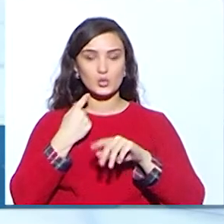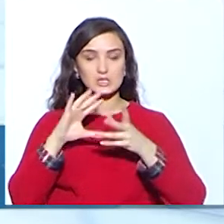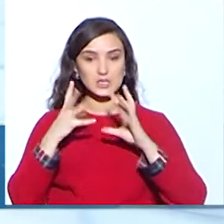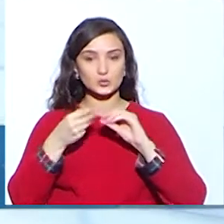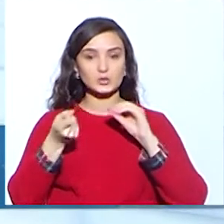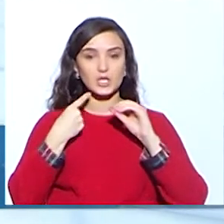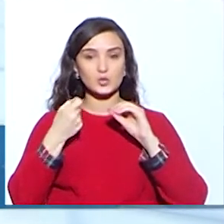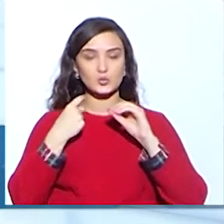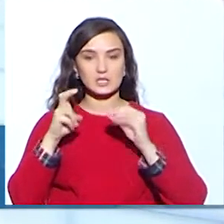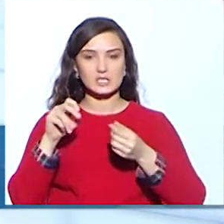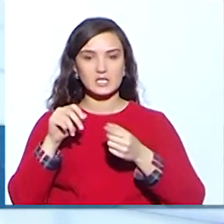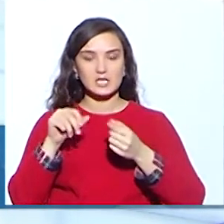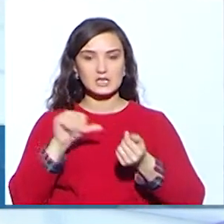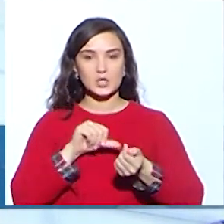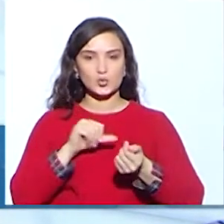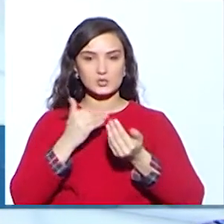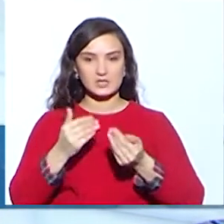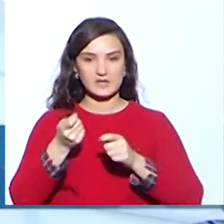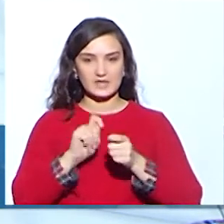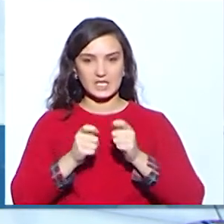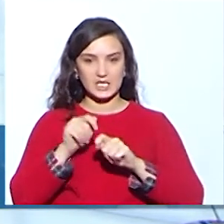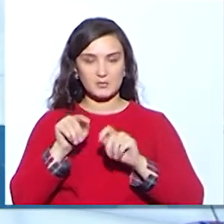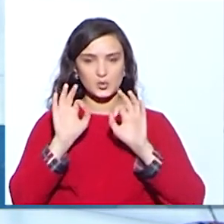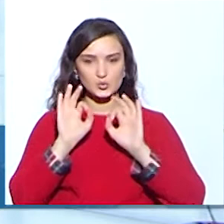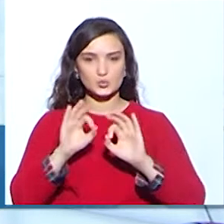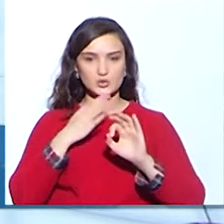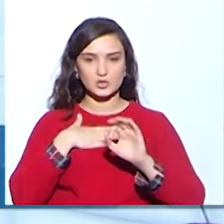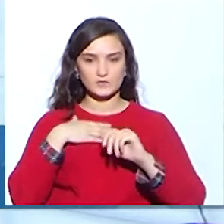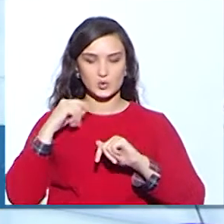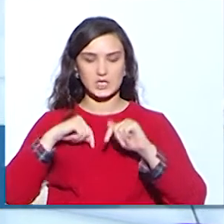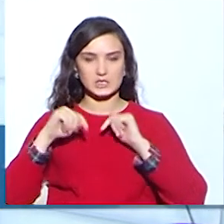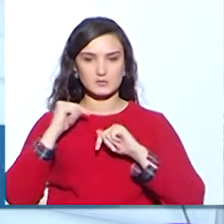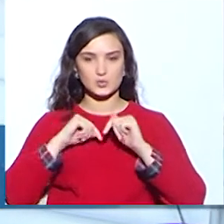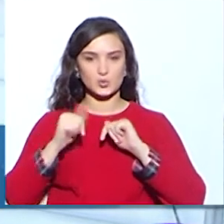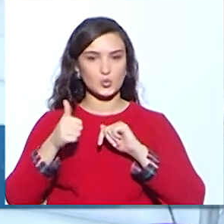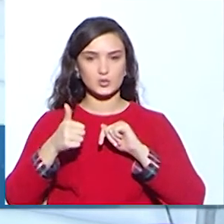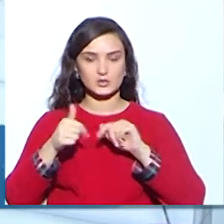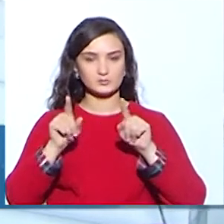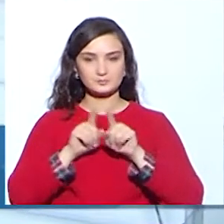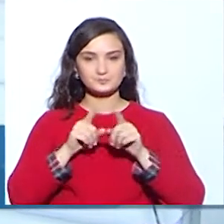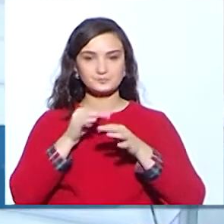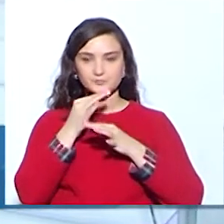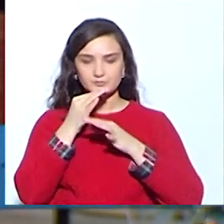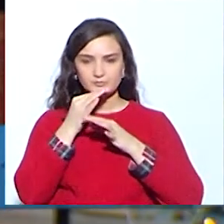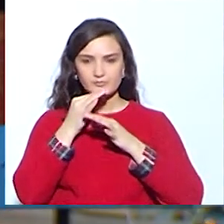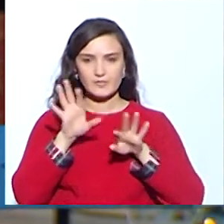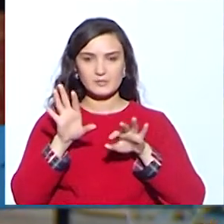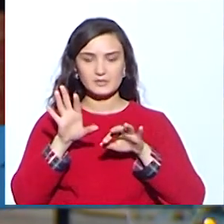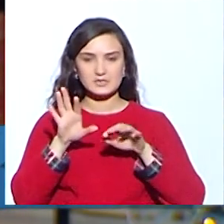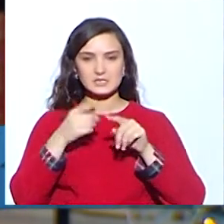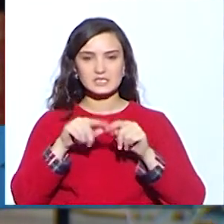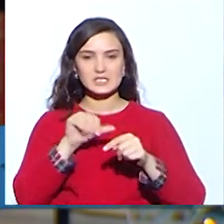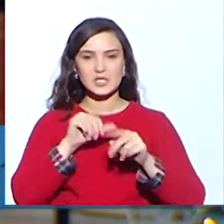რეალურად არის ანარკოზო ნივთიერება. ზუსტად ისევე მოქმედებს ჩვენ ორგანიზმზე, როგორც მოქმედებს ნებისმიერი ინჰალაციური